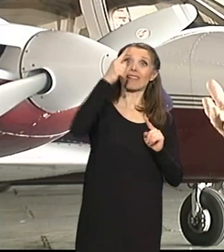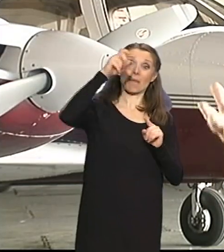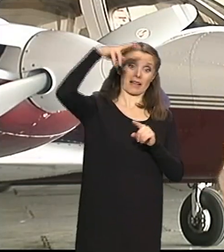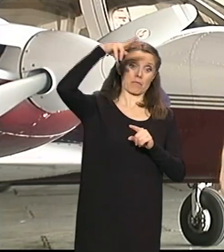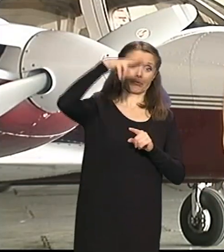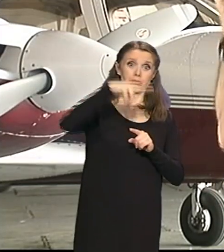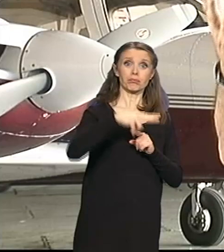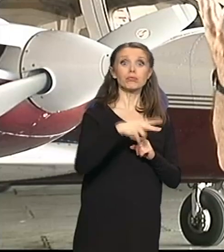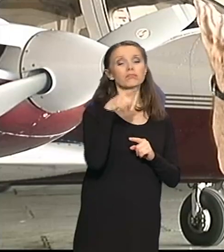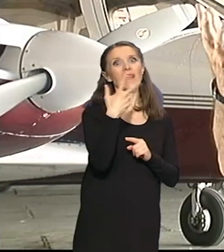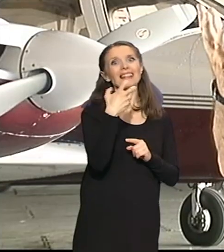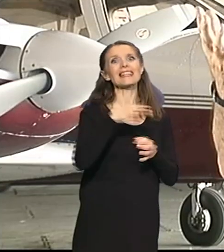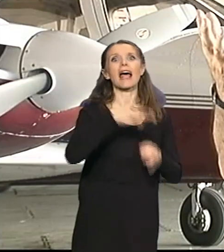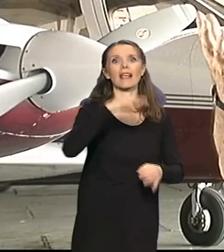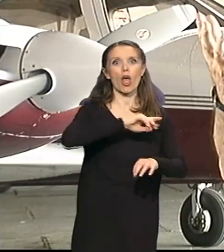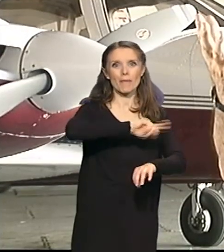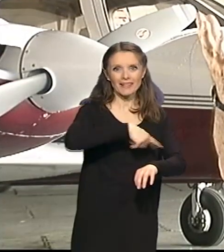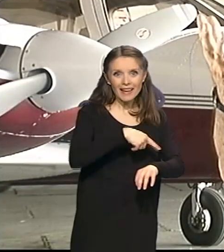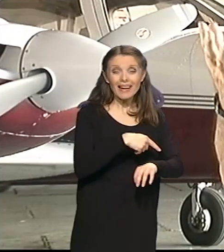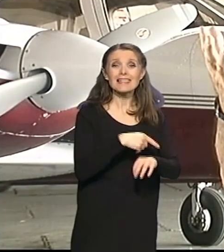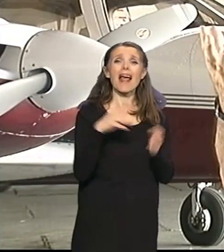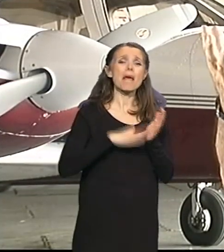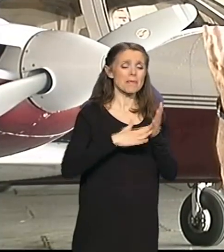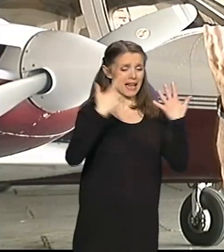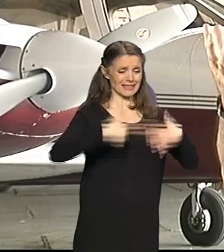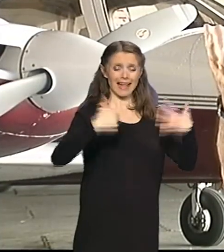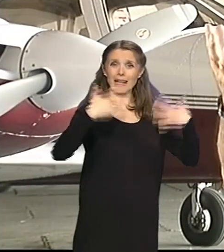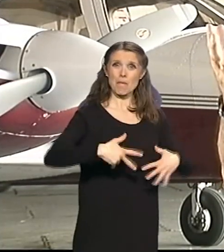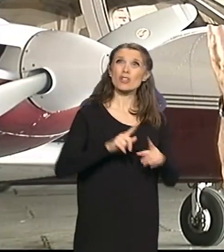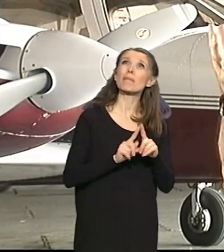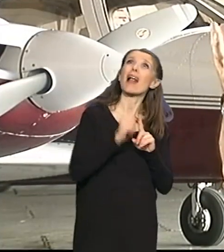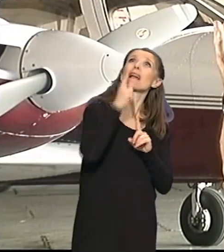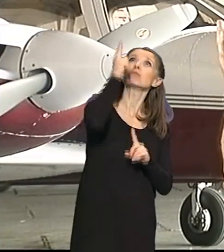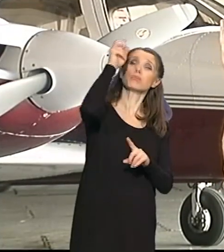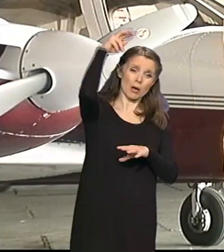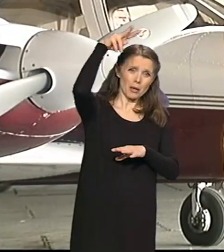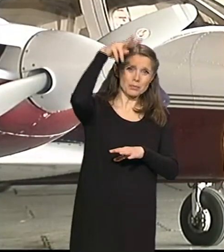sat. A na 7 ili 8 hiljada km to je, recimo,